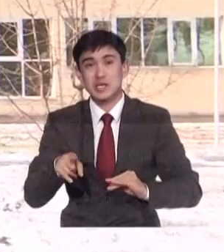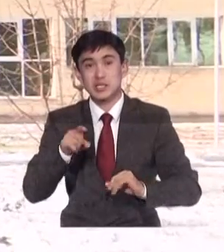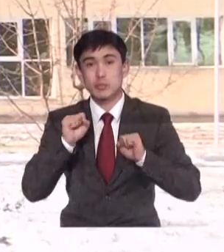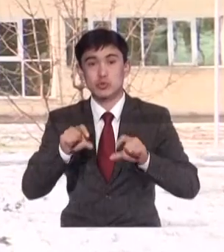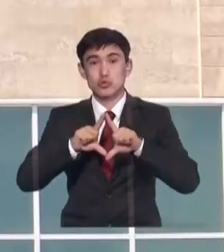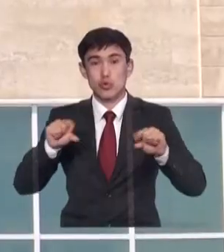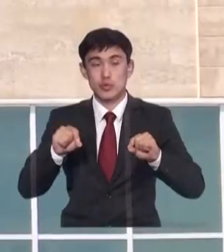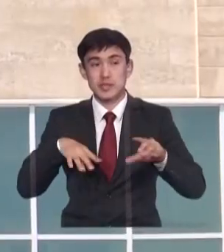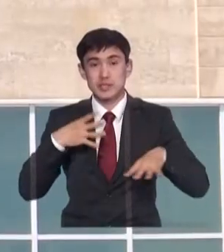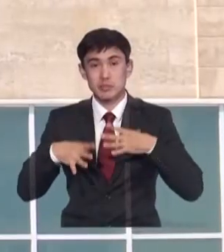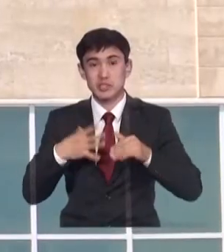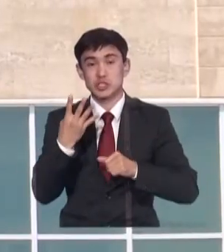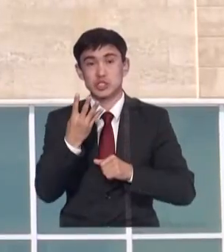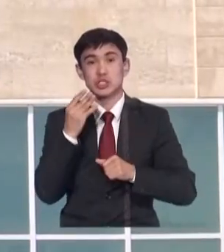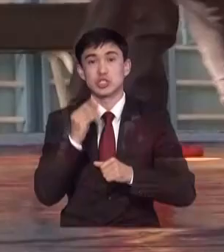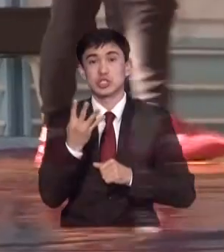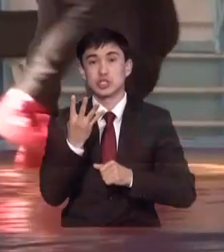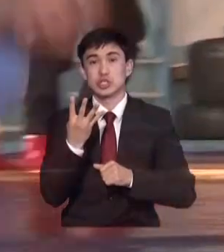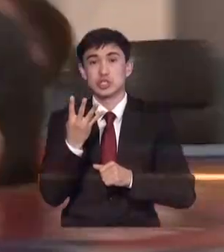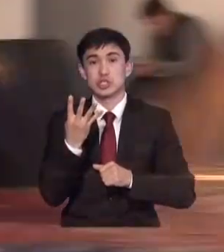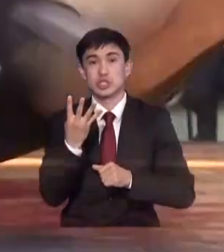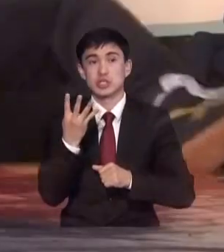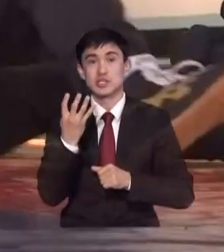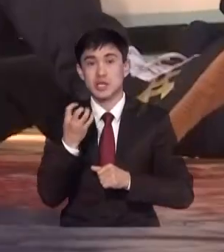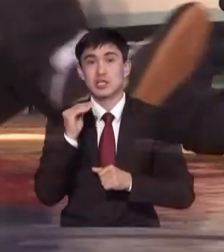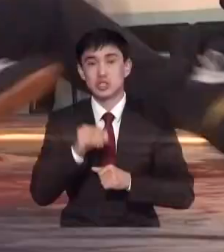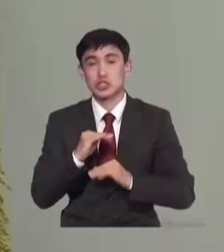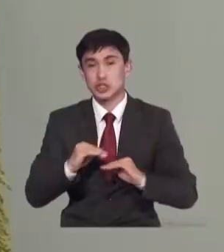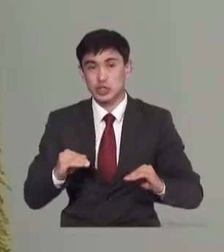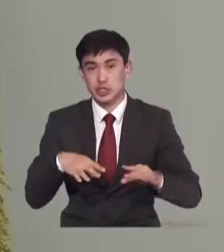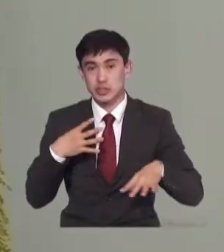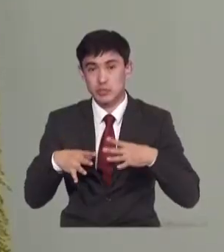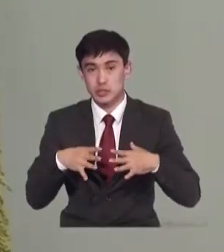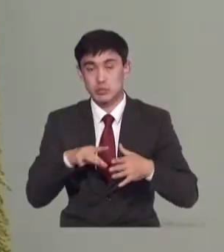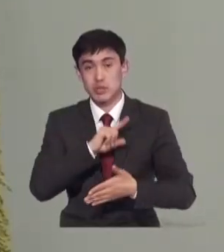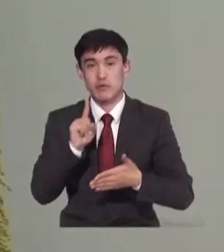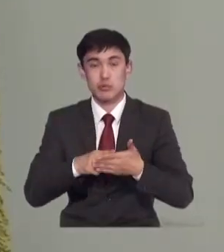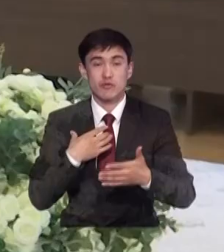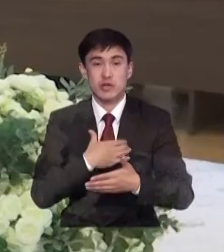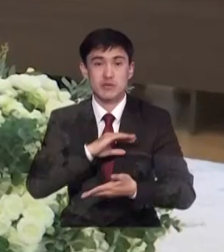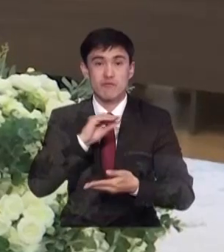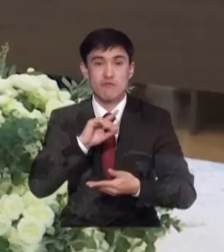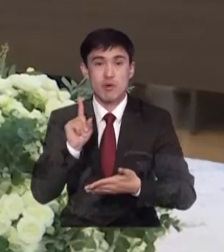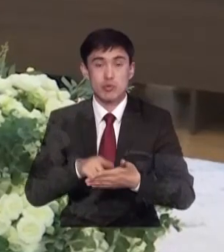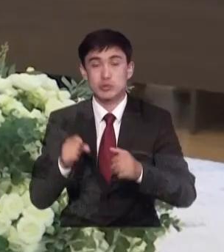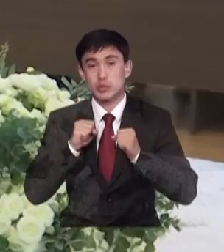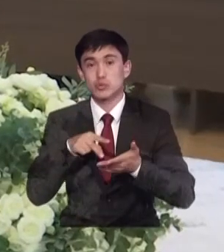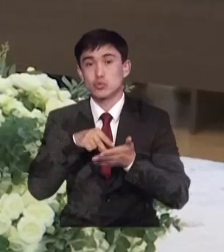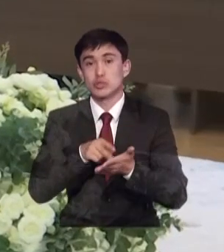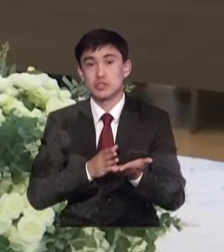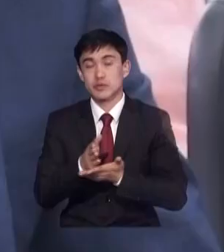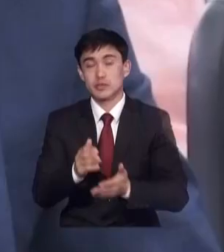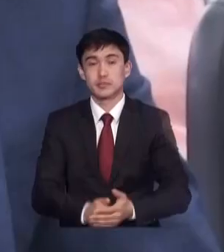спортивных школ, где занимается 400 тысяч детей. Кроме того, специалистами отрасли были заданы вопросы по актуальным проблемам спортивной и туристической